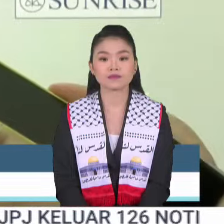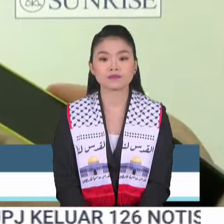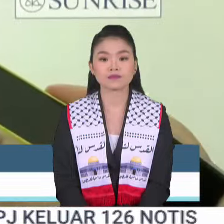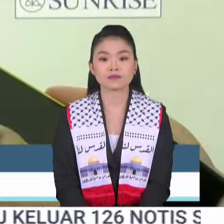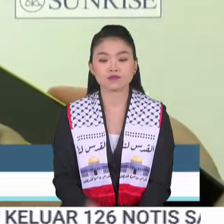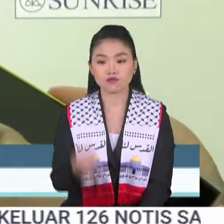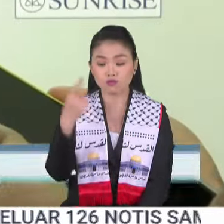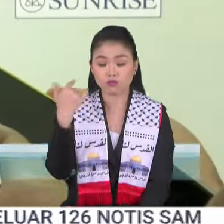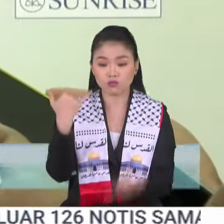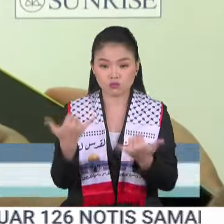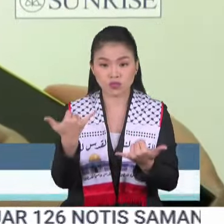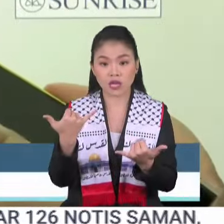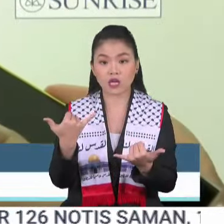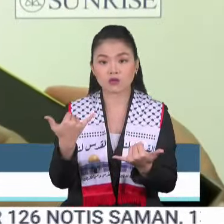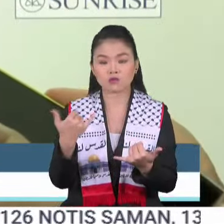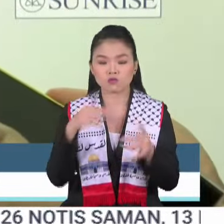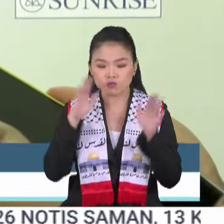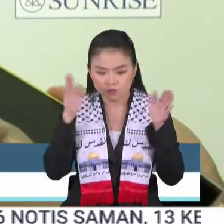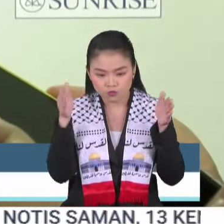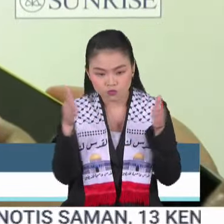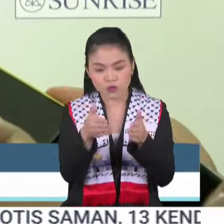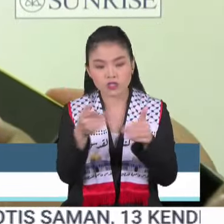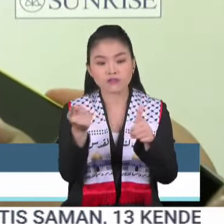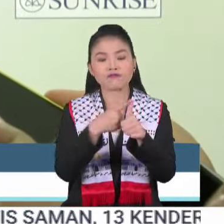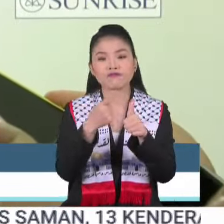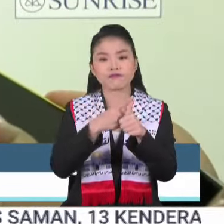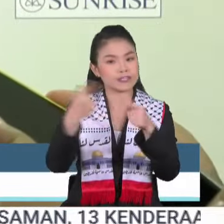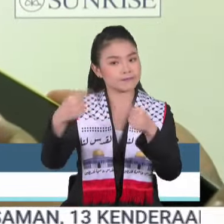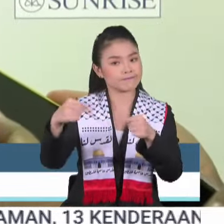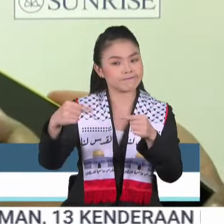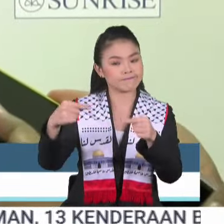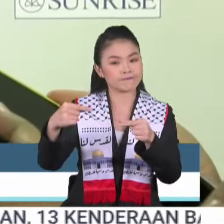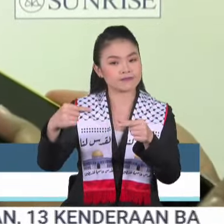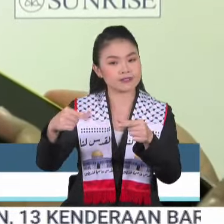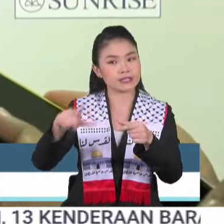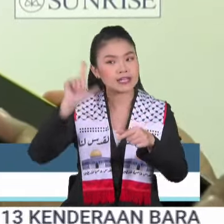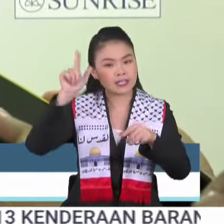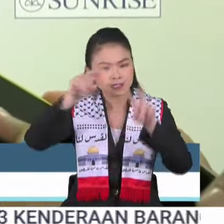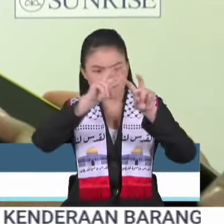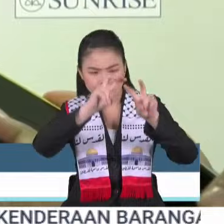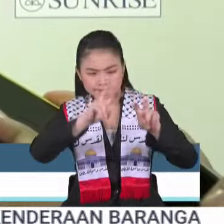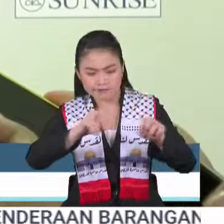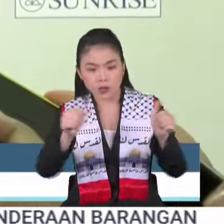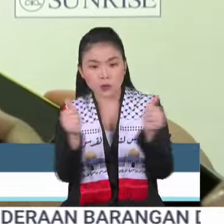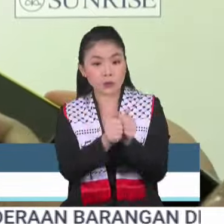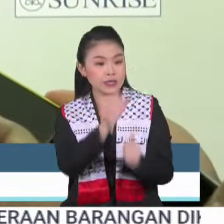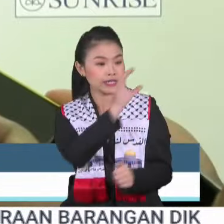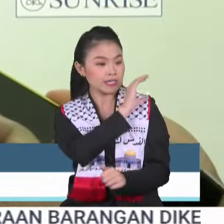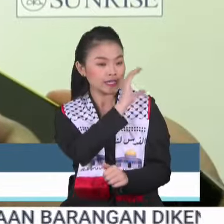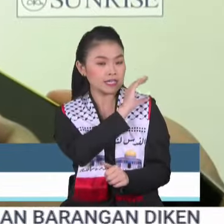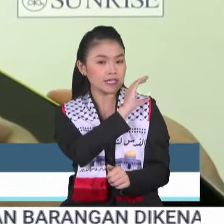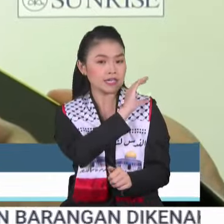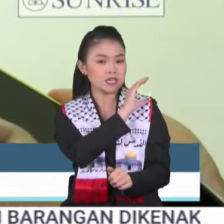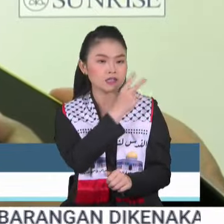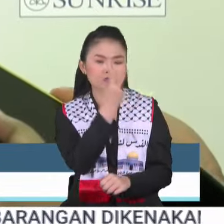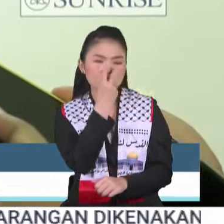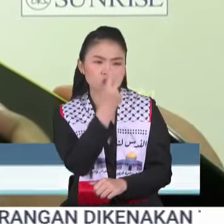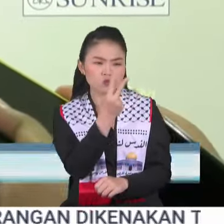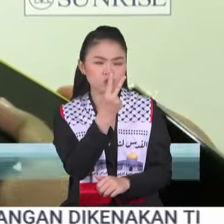Then for now, kita hanya mau fokus first match dulu. Kita akan analyse dengan coaches, dengan game analysis,